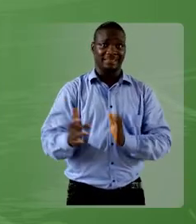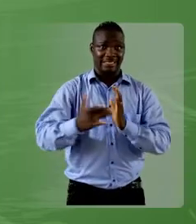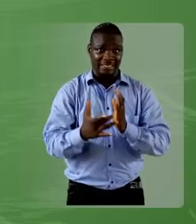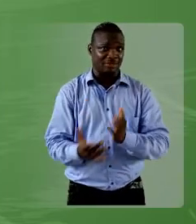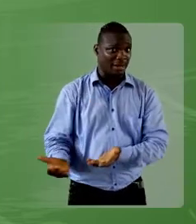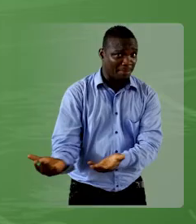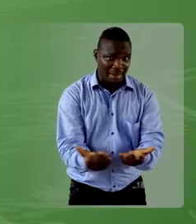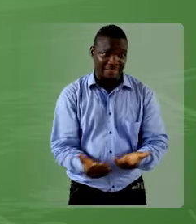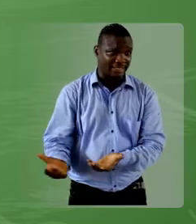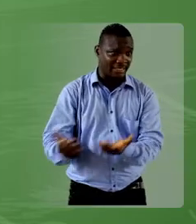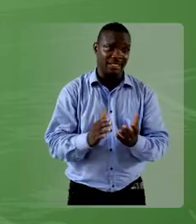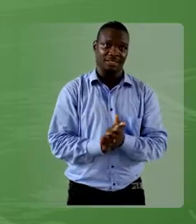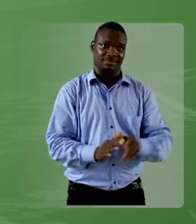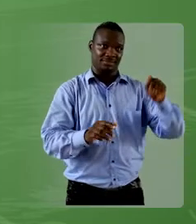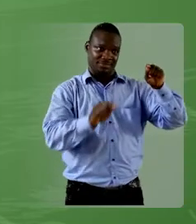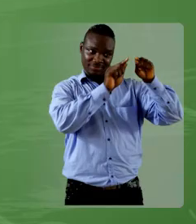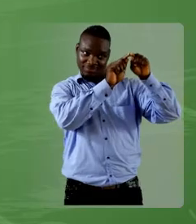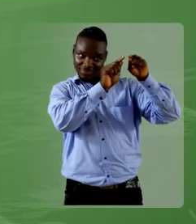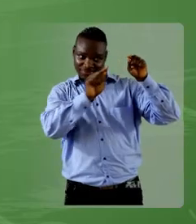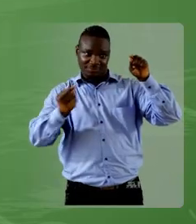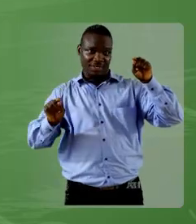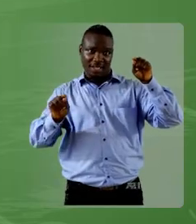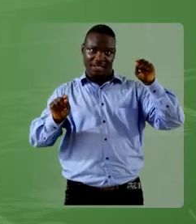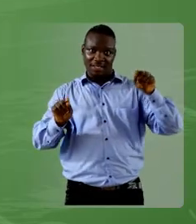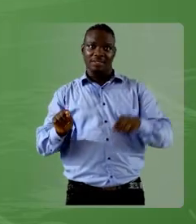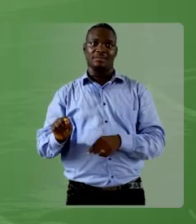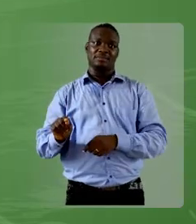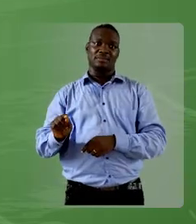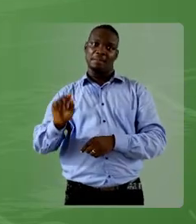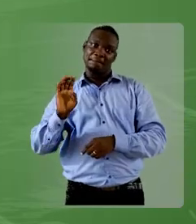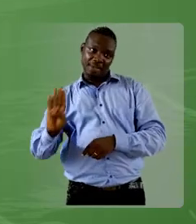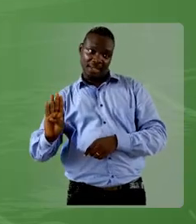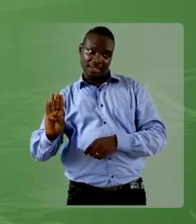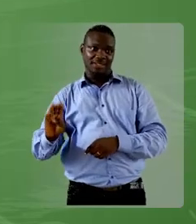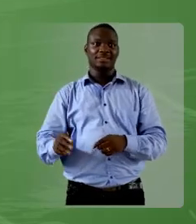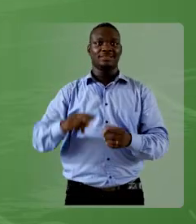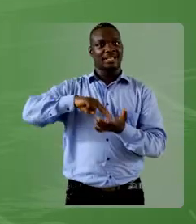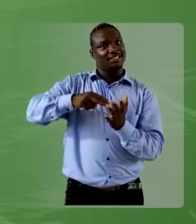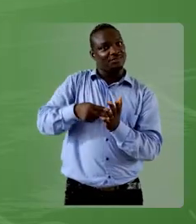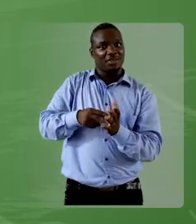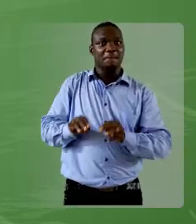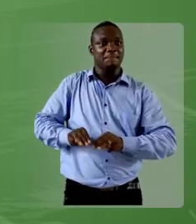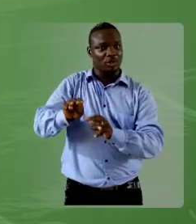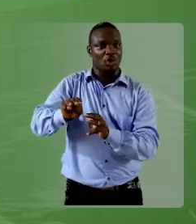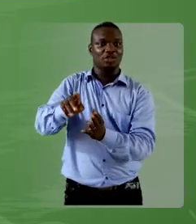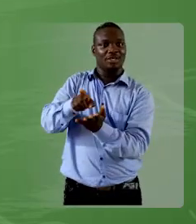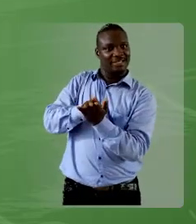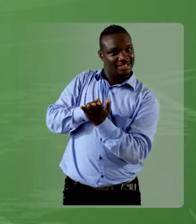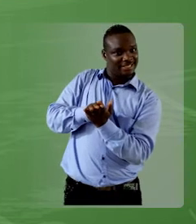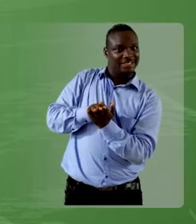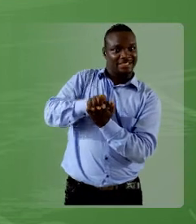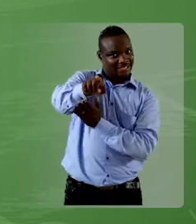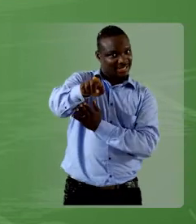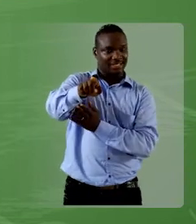bâtée sera reliée à la méthode directe. Donc le 1 est relié